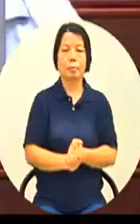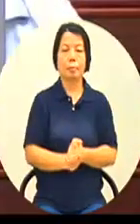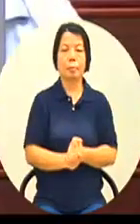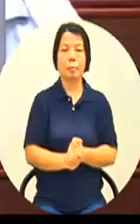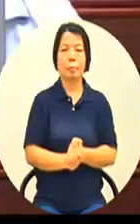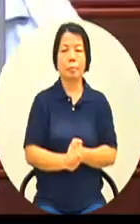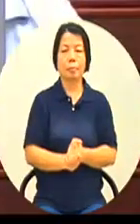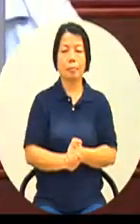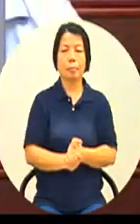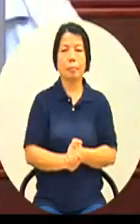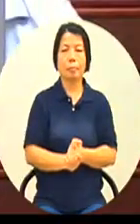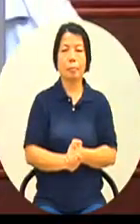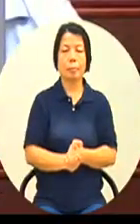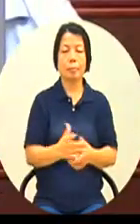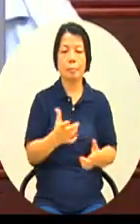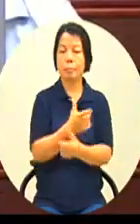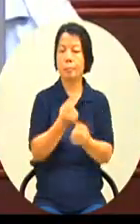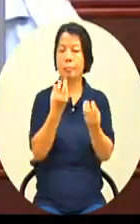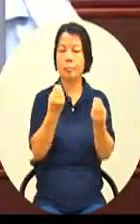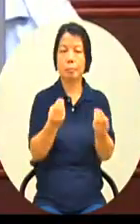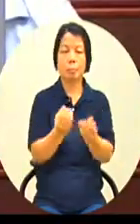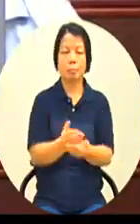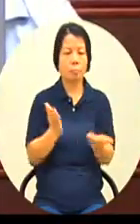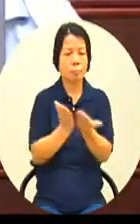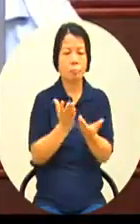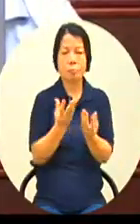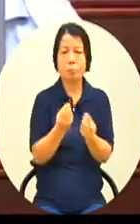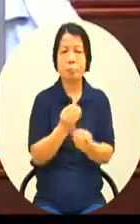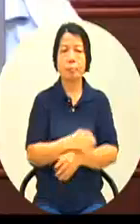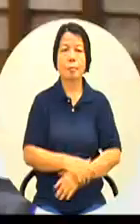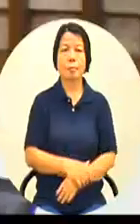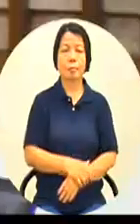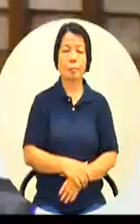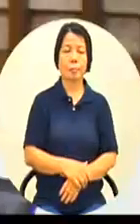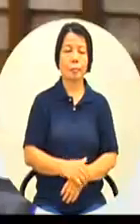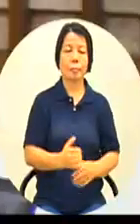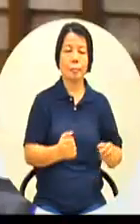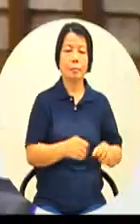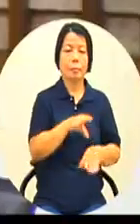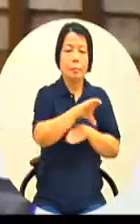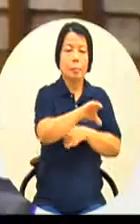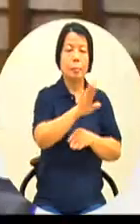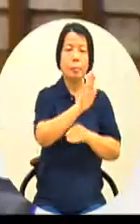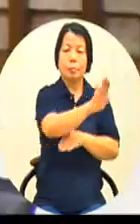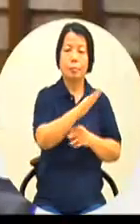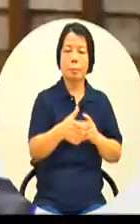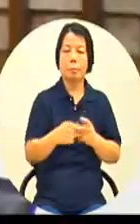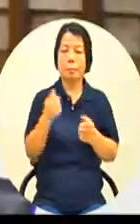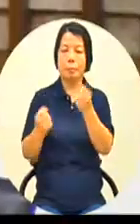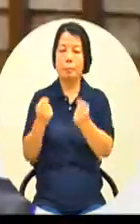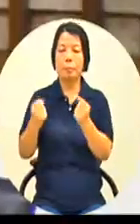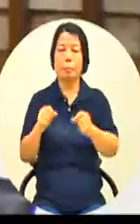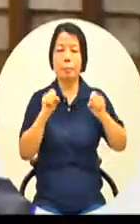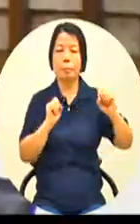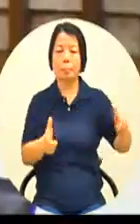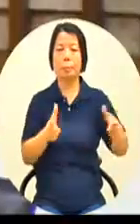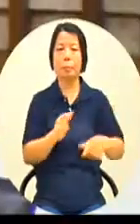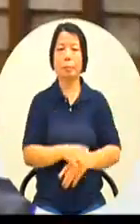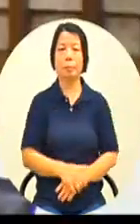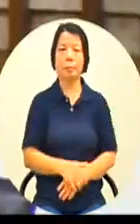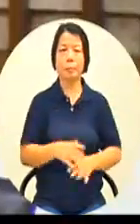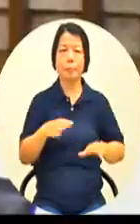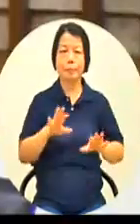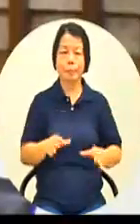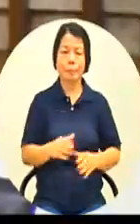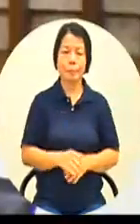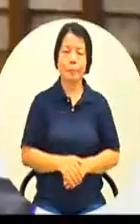吼、哦，完全是一致。所以 你的意思就是讲，车含车的人无共， 是， 但是大部分车籍